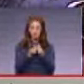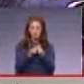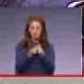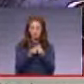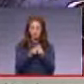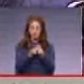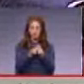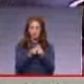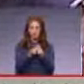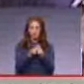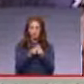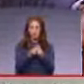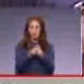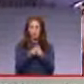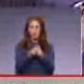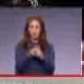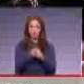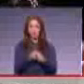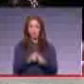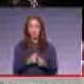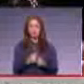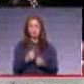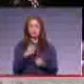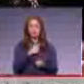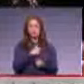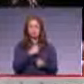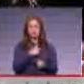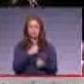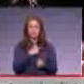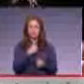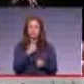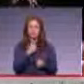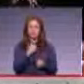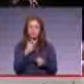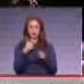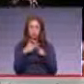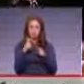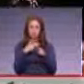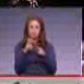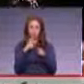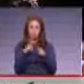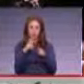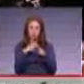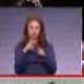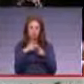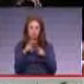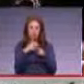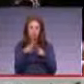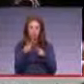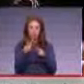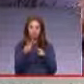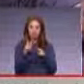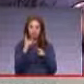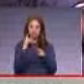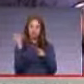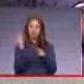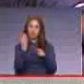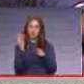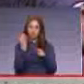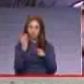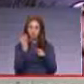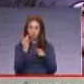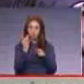طبعًا. صاحب الجلالة الحب. أحلى حاجة اتعملت في التلفزيون. ده يعني أنا أول مسلسل